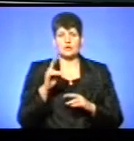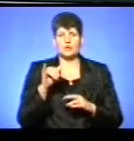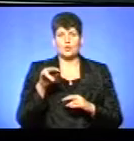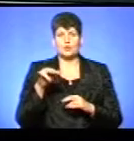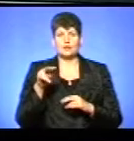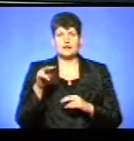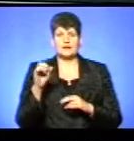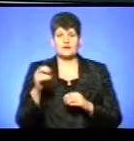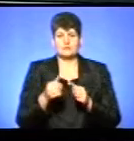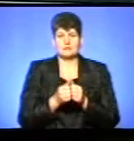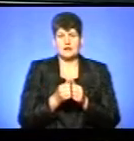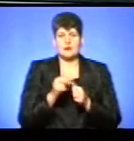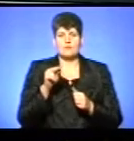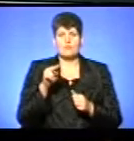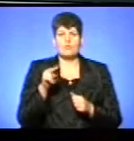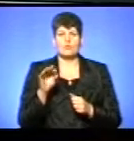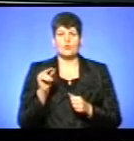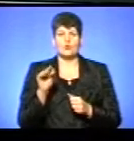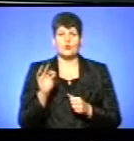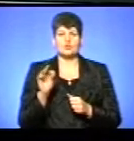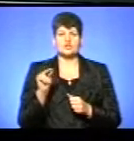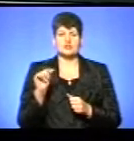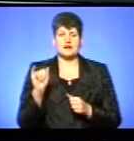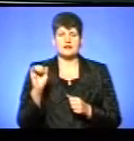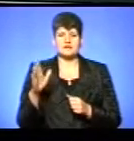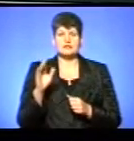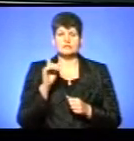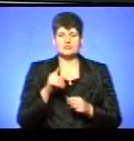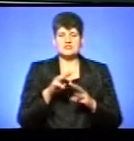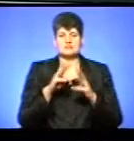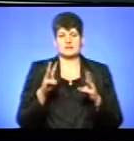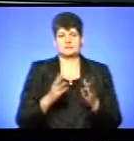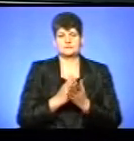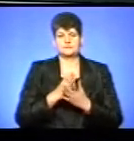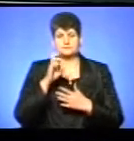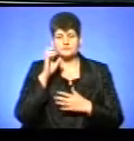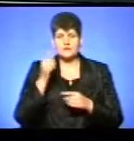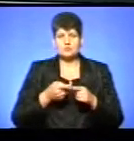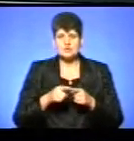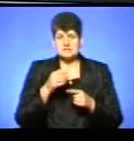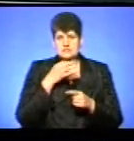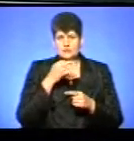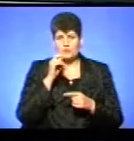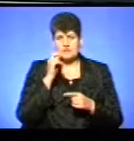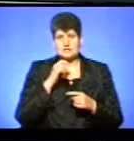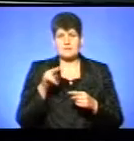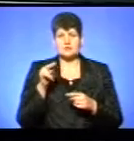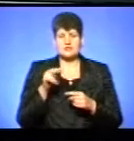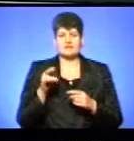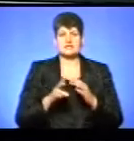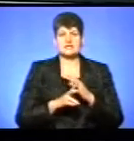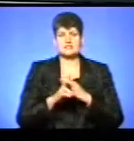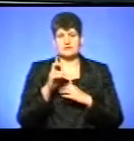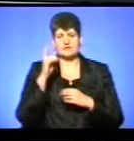поблизу Почаєва, де о 9-й годині буде свята літургія. Про це повідомив прес-секретар Української православної церкви